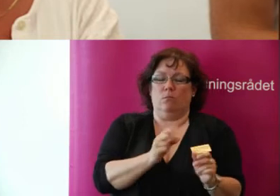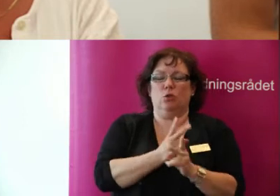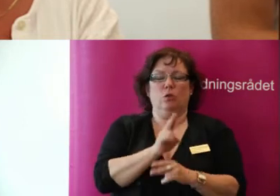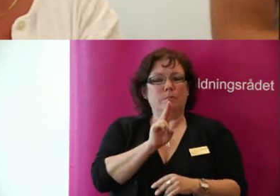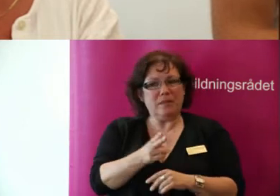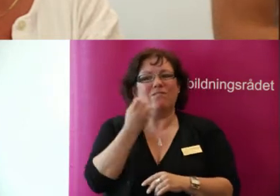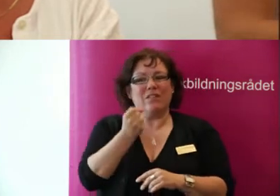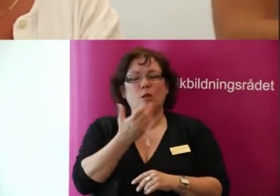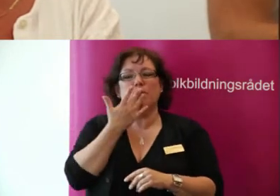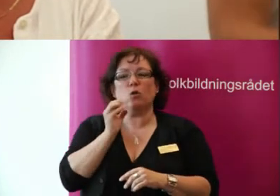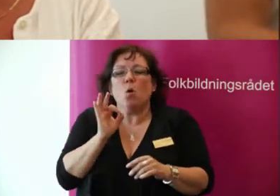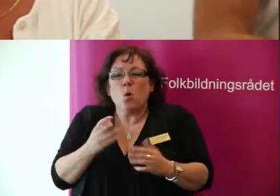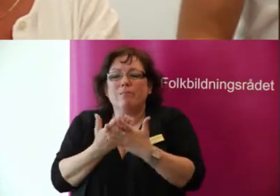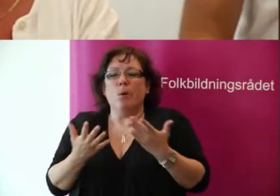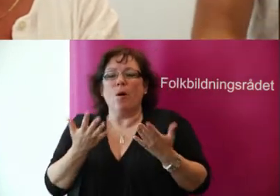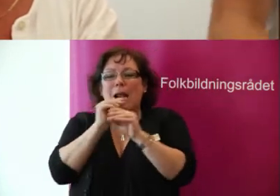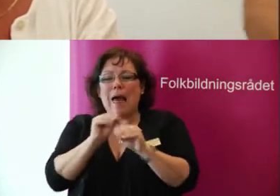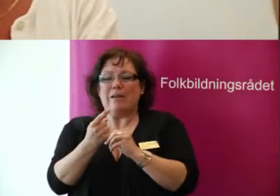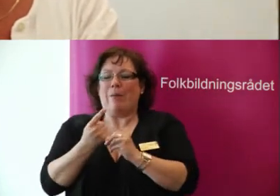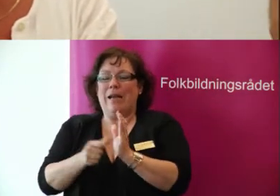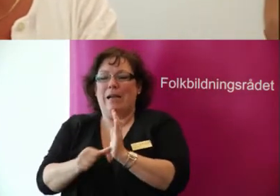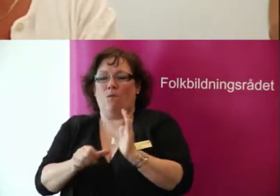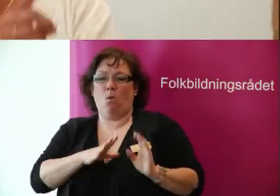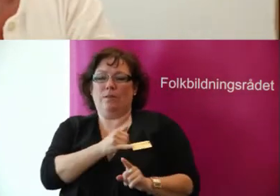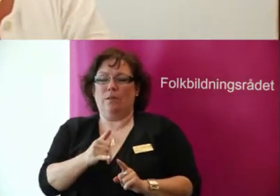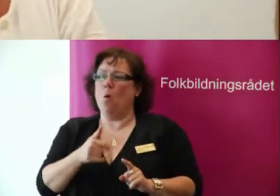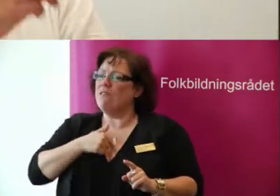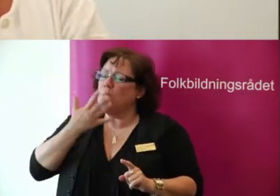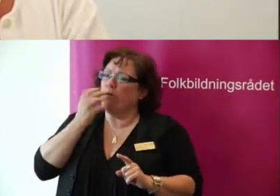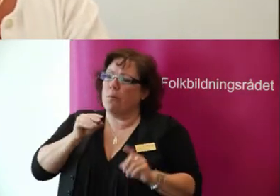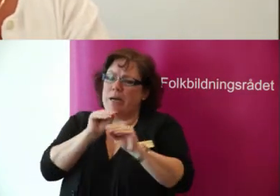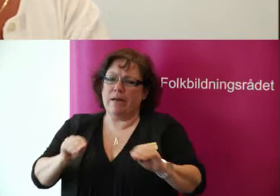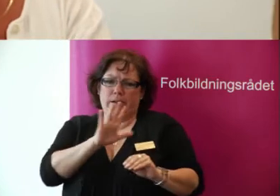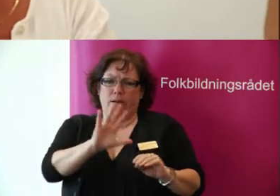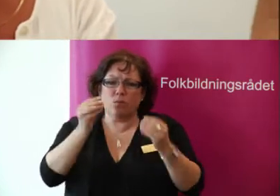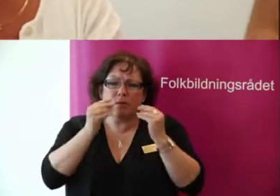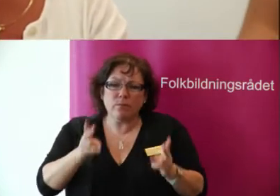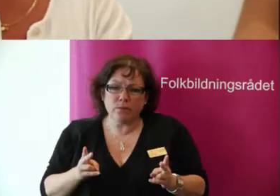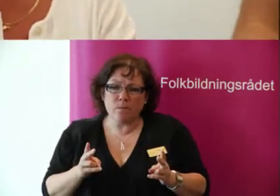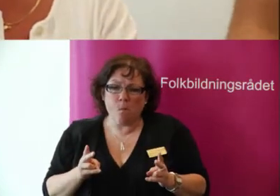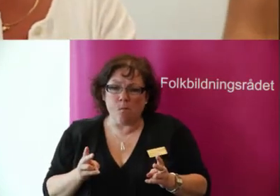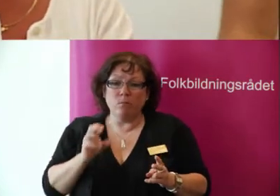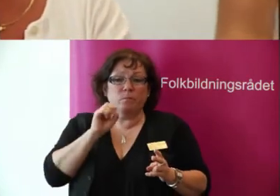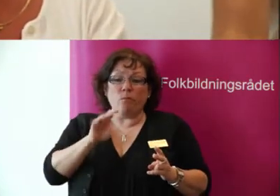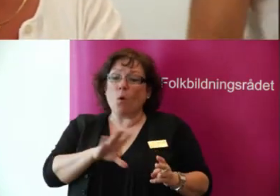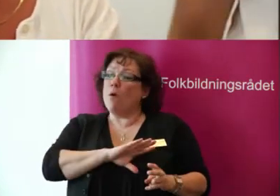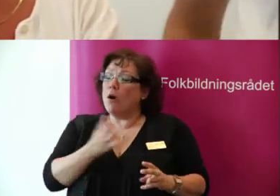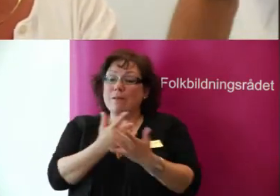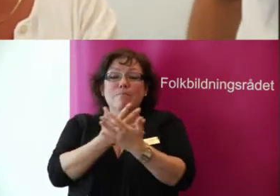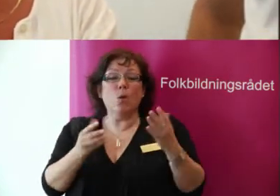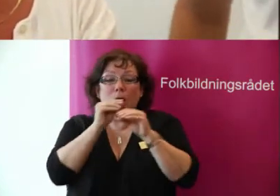om lärartäthet, att vi pratar om lärares utbildning. Därför att om vi inte har hög lärartäthet, ja, då får vi